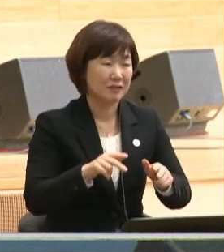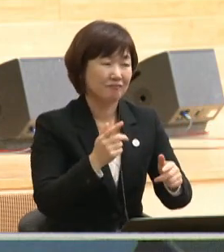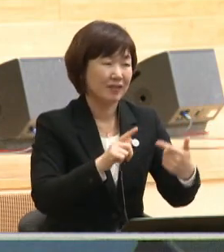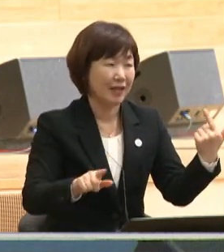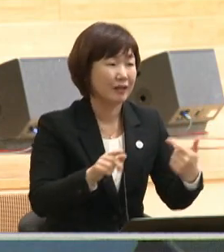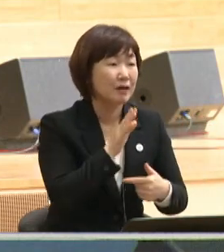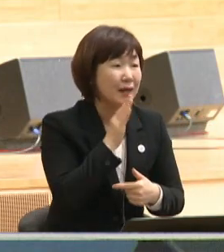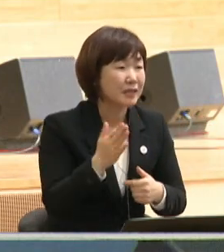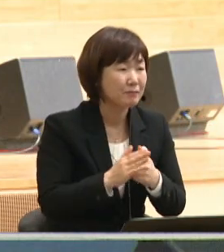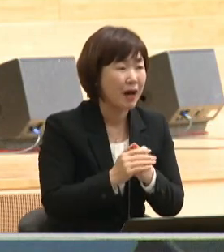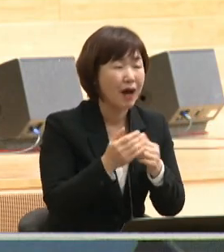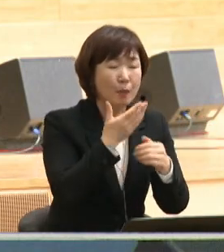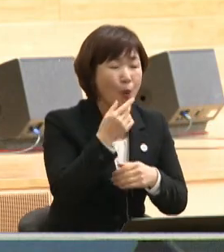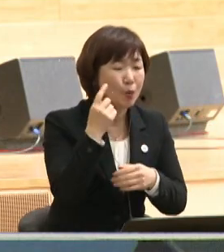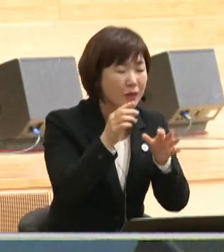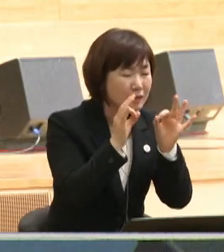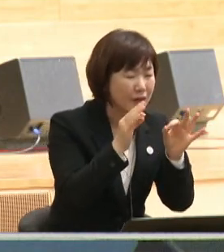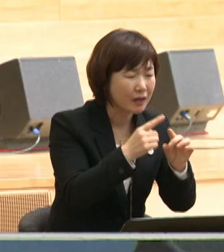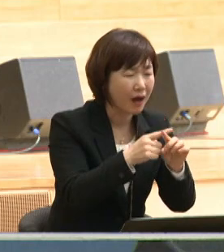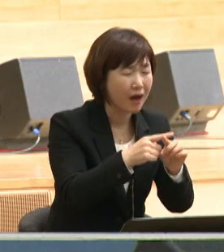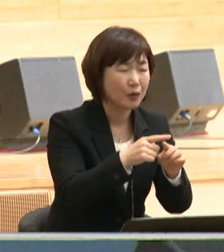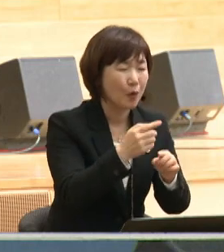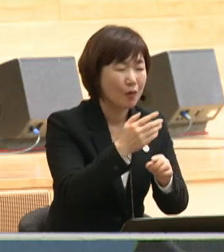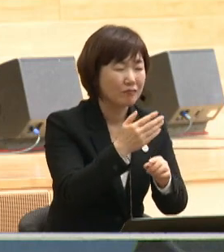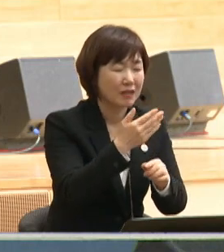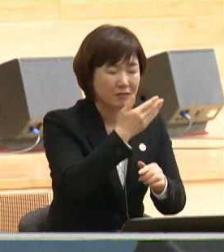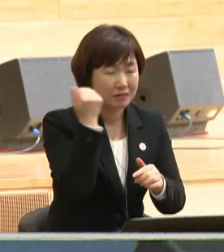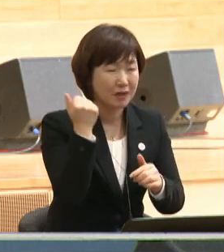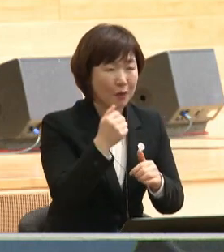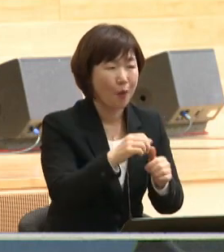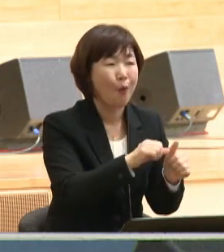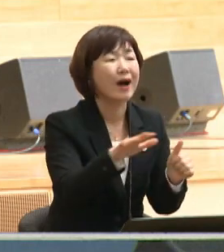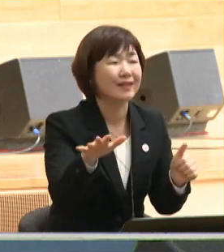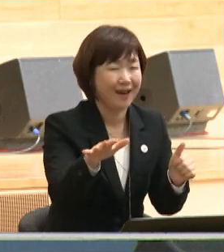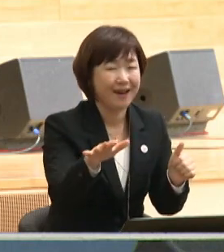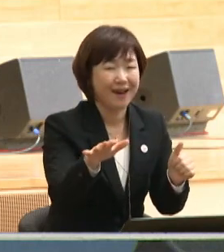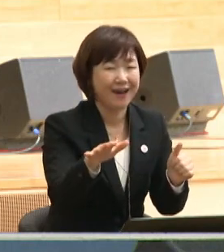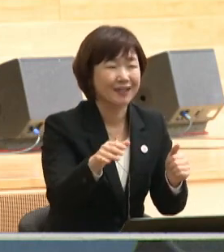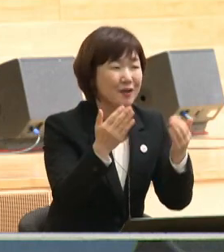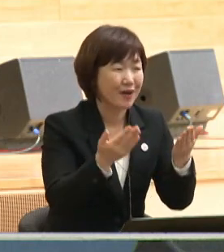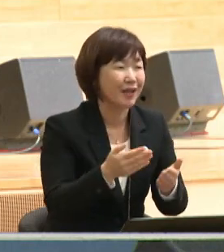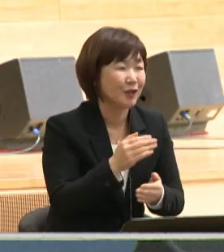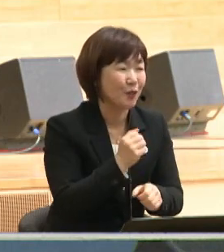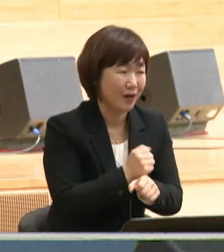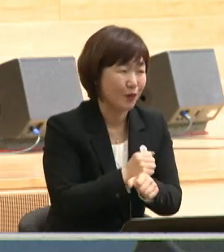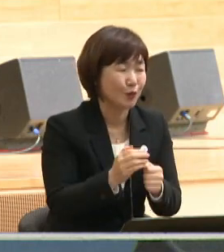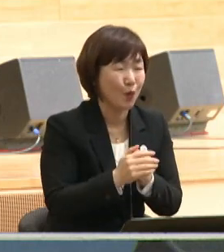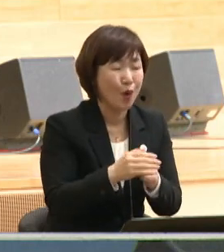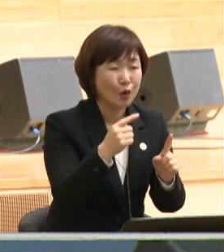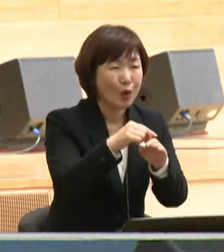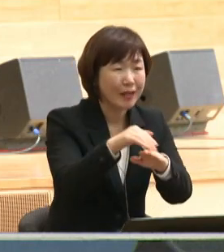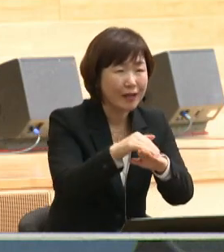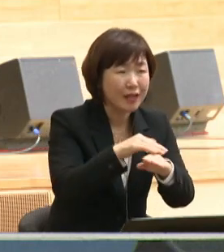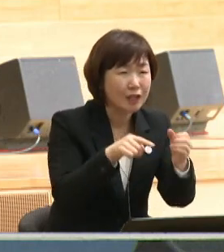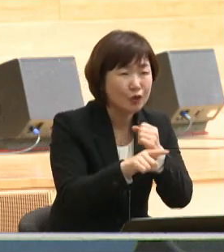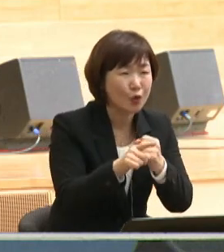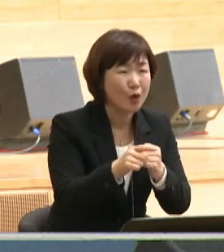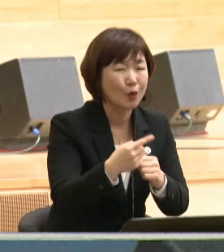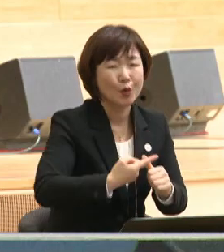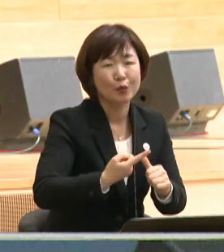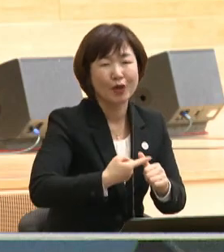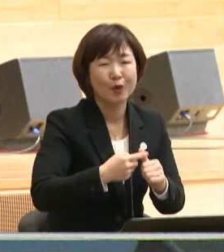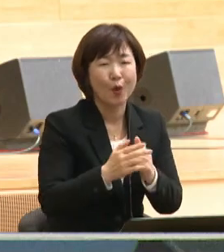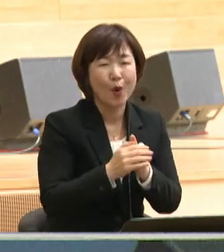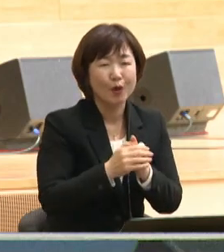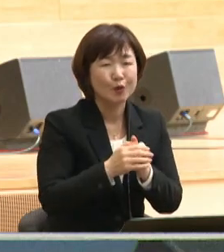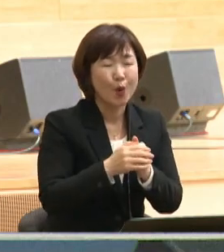복음을 전하다가 외면 당하기도 하고 교회에 다닌다는 이유만으로 욕먹기도 하고 신앙 지키겠다고